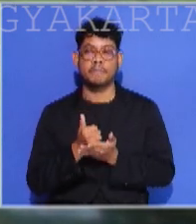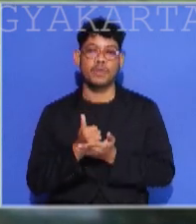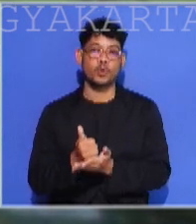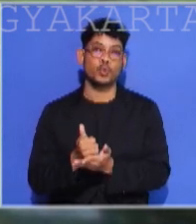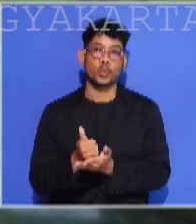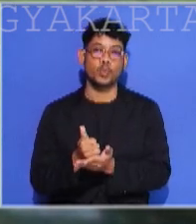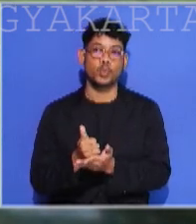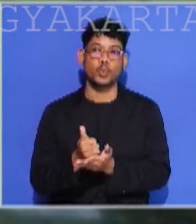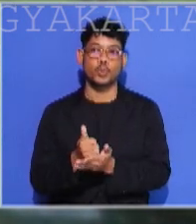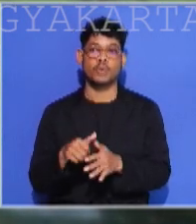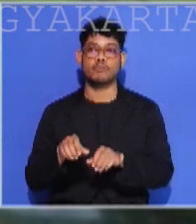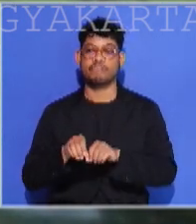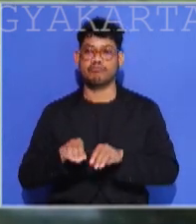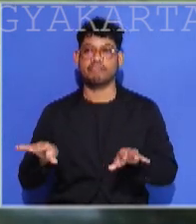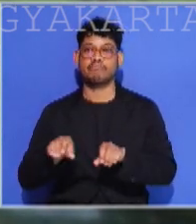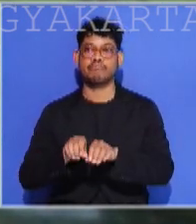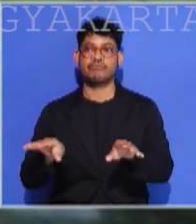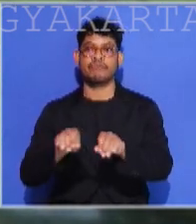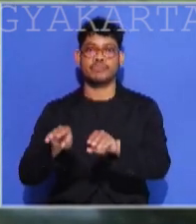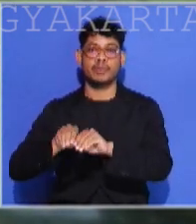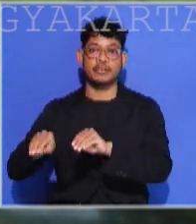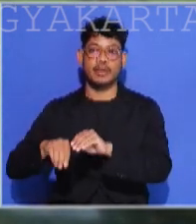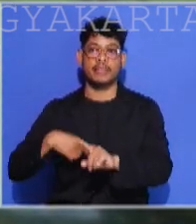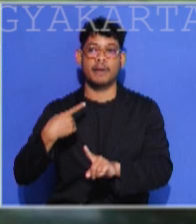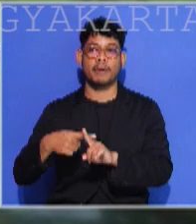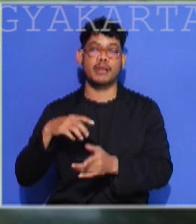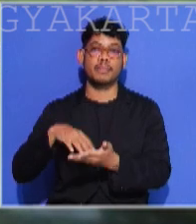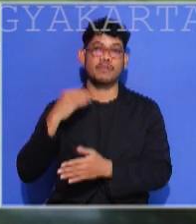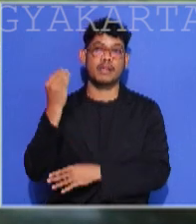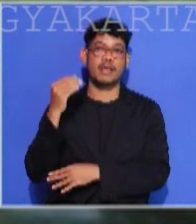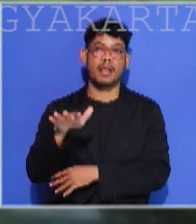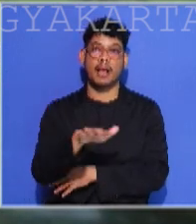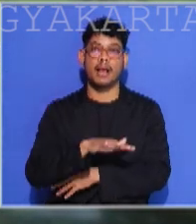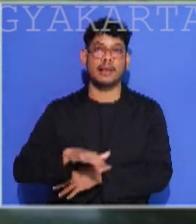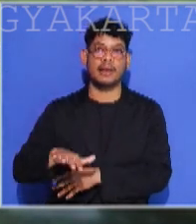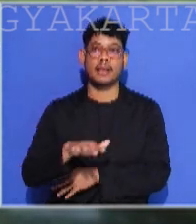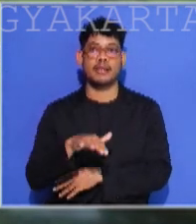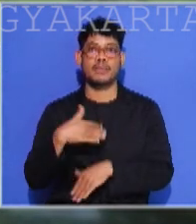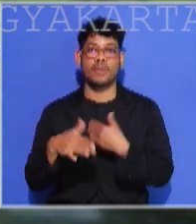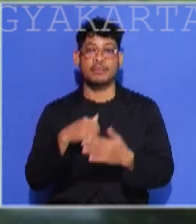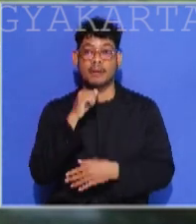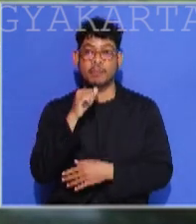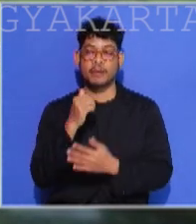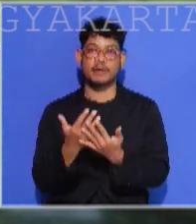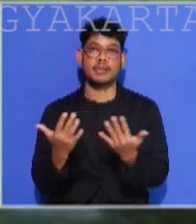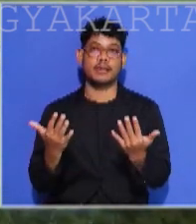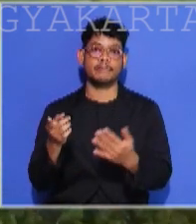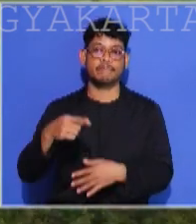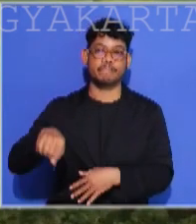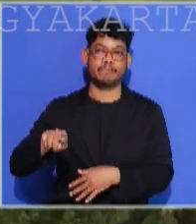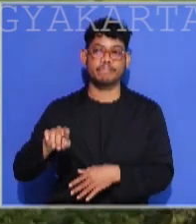kini juga Tengah dikembangkan untuk wisata air yang dikelola berbasis masyarakat melalui peranan desa wisata